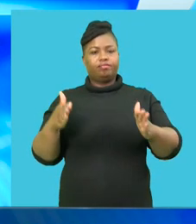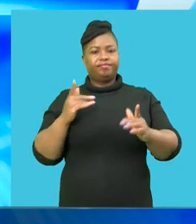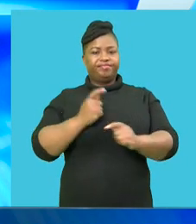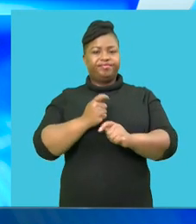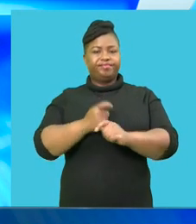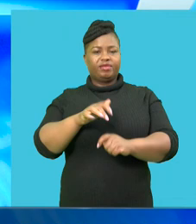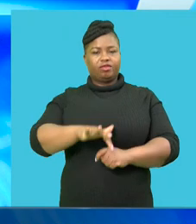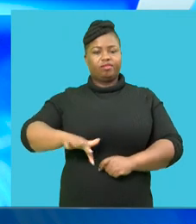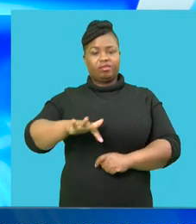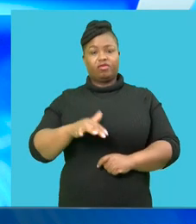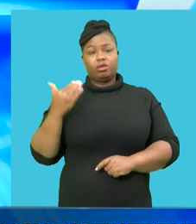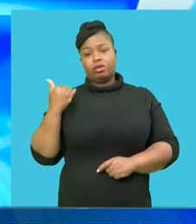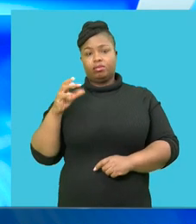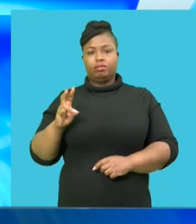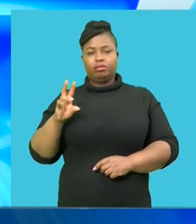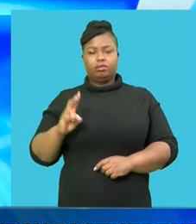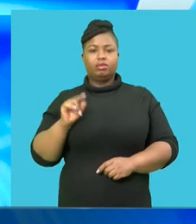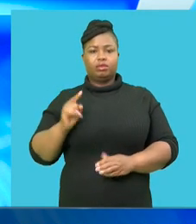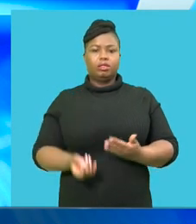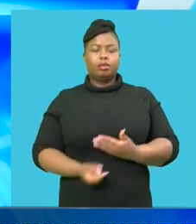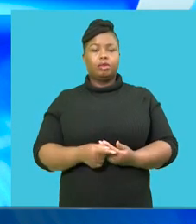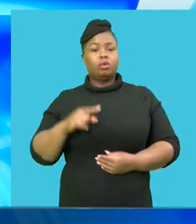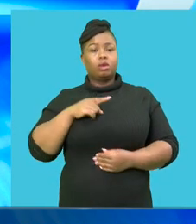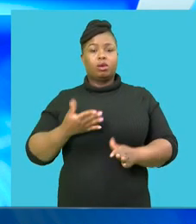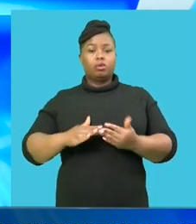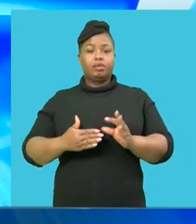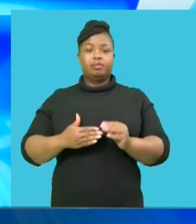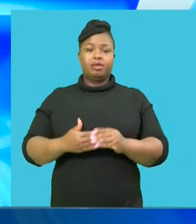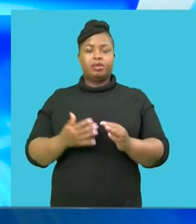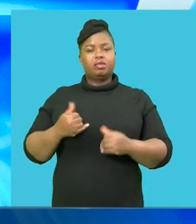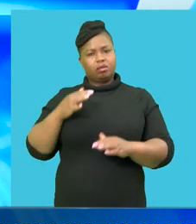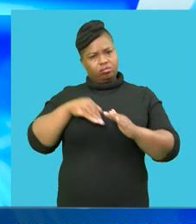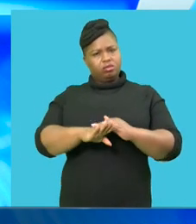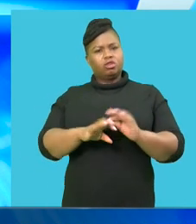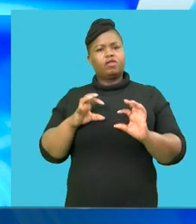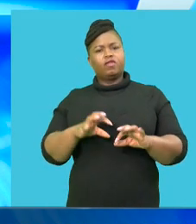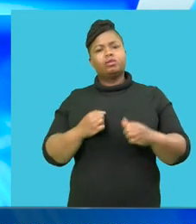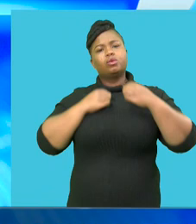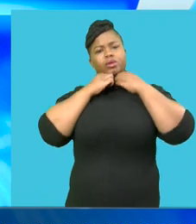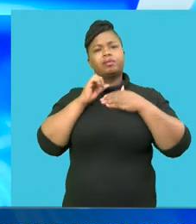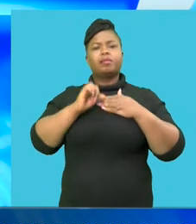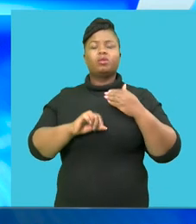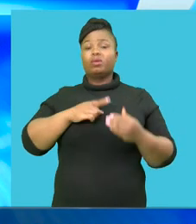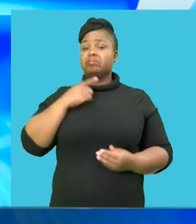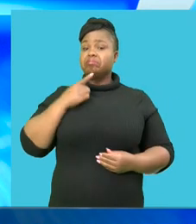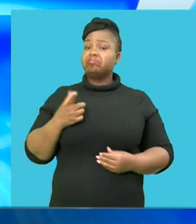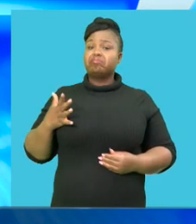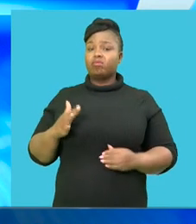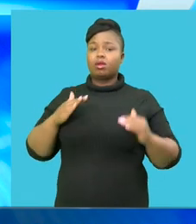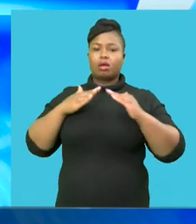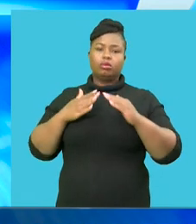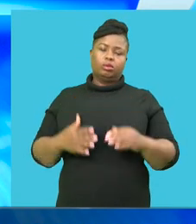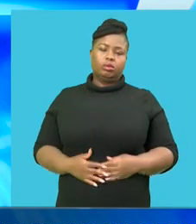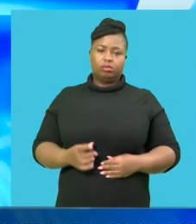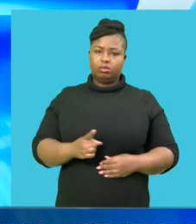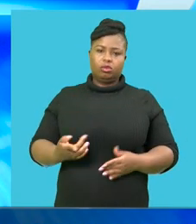angundabomlonyeni kule ndawo ngolwesithathu. Lokhu kuza ngemva kokuba izakhamizi ezingene kulamakhonteyina ngo-Agasti zithi zidinga izindlu. Lezi